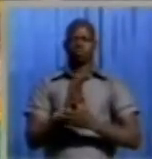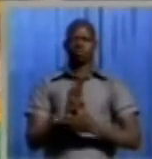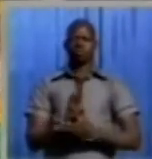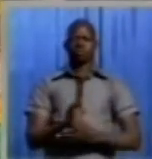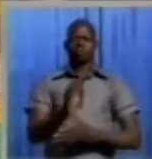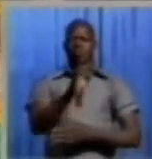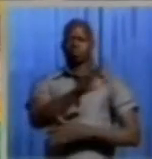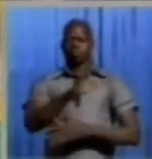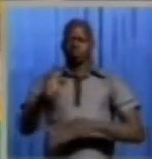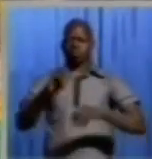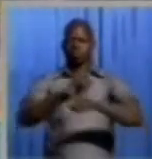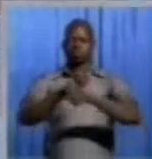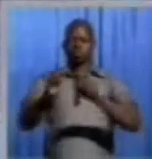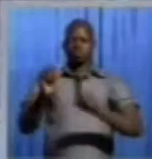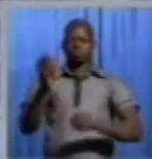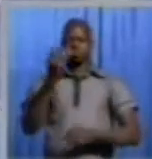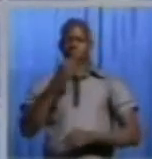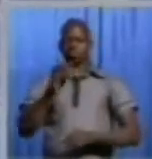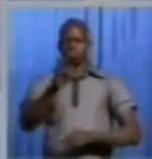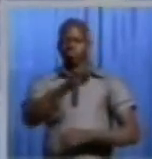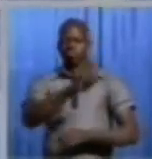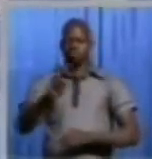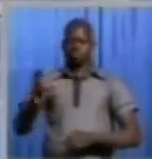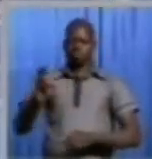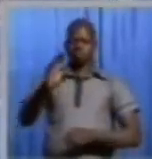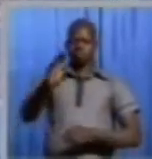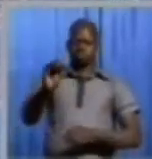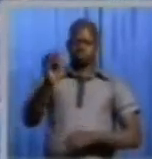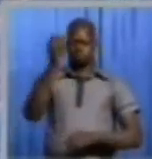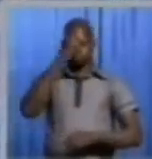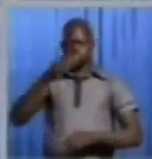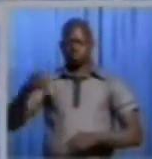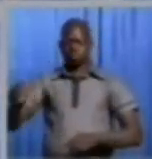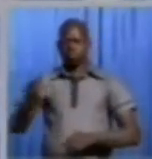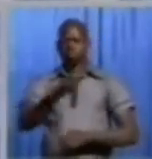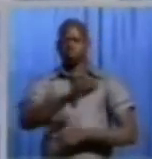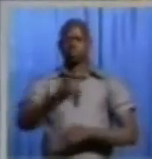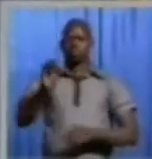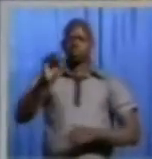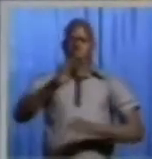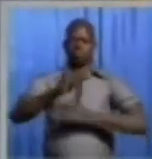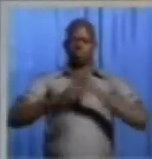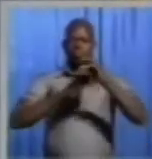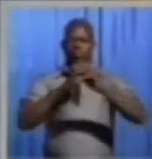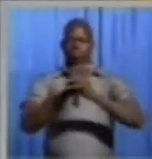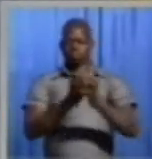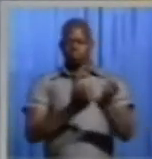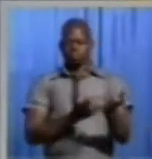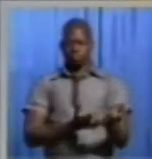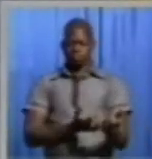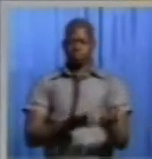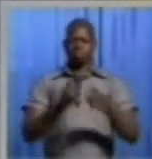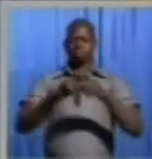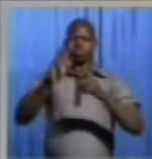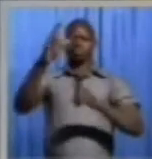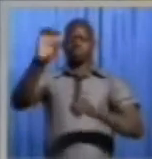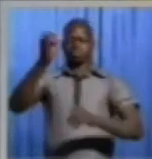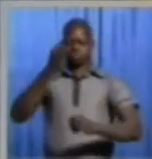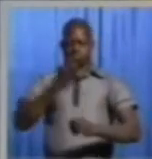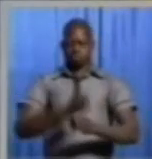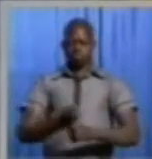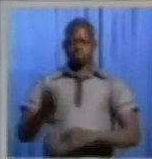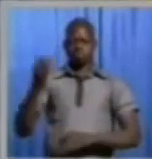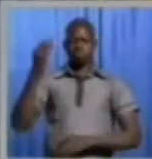400 entreprises, dont 240 de l'Afrique de l'Ouest et 160 du reste du monde, sont attendues à la troisième édition du